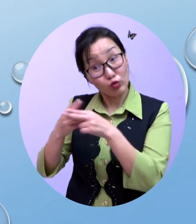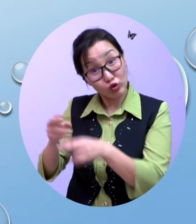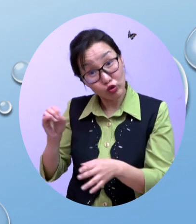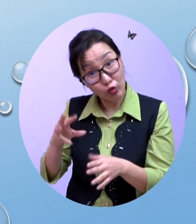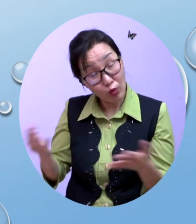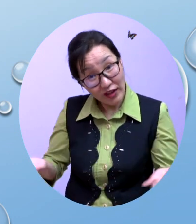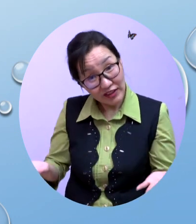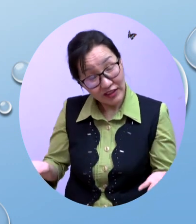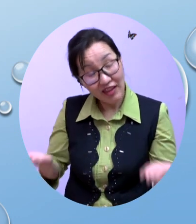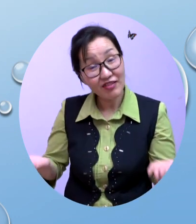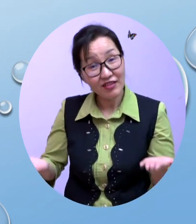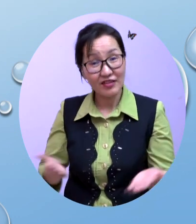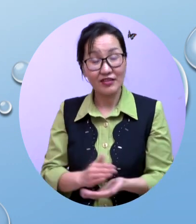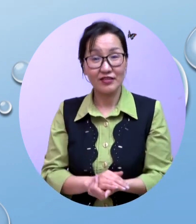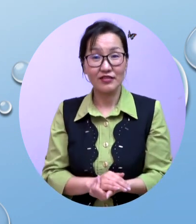байгаа юу?